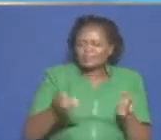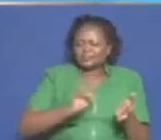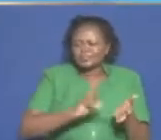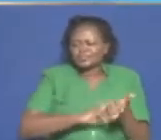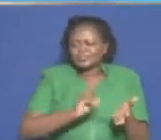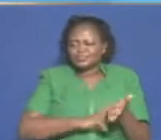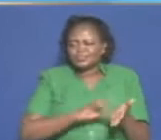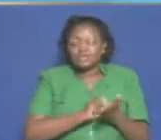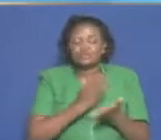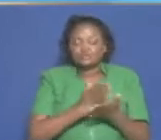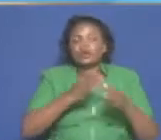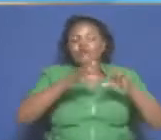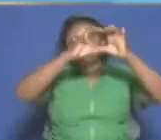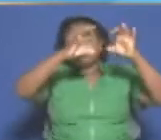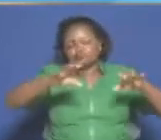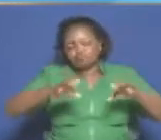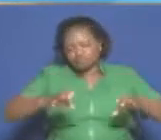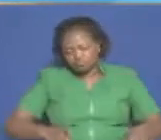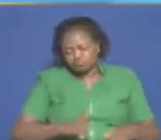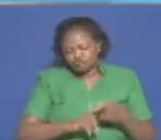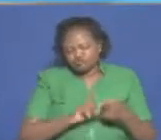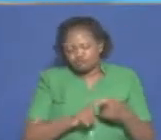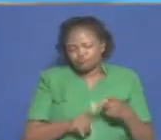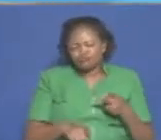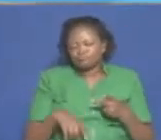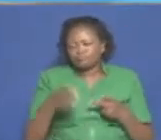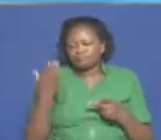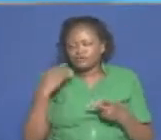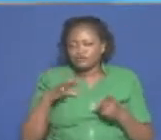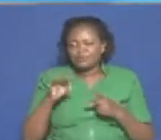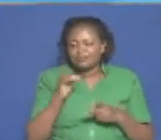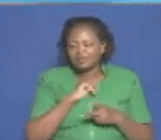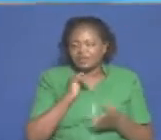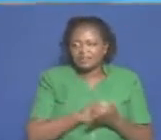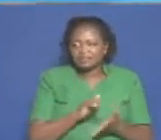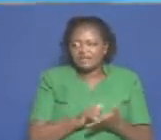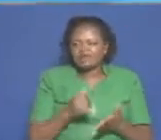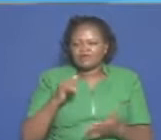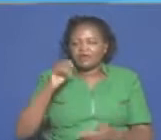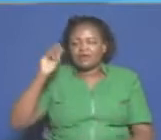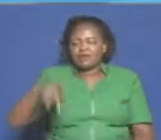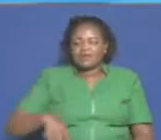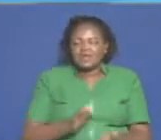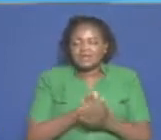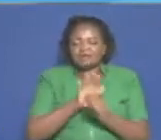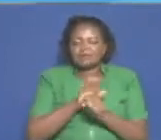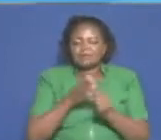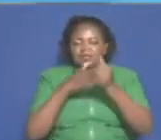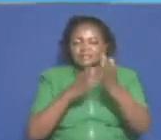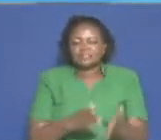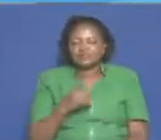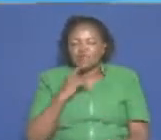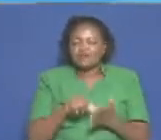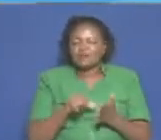na ugatuzi, unapata kwamba vile ambavyo ulikuwa umetuelezea hapo mbeleni, ni kwamba kuna wabunge na kuna viongozi kadhaa ambao wamekuwa na